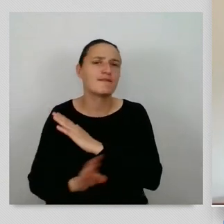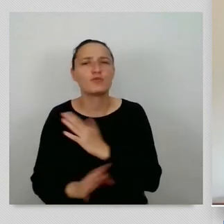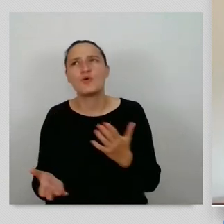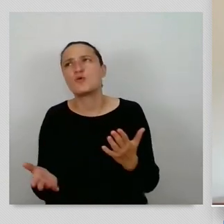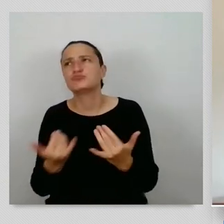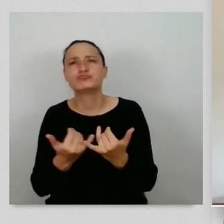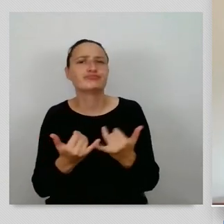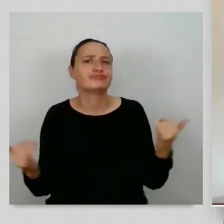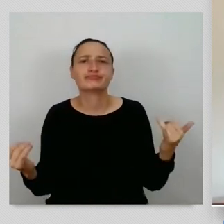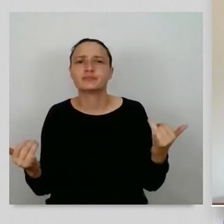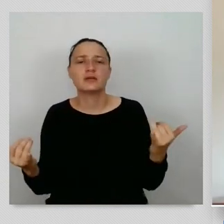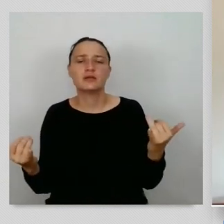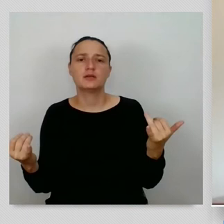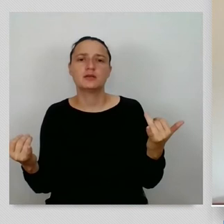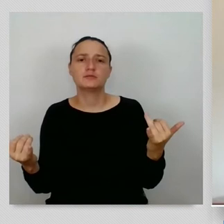czy inne